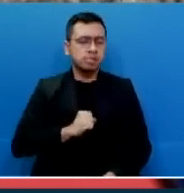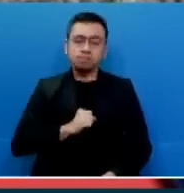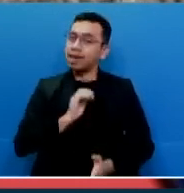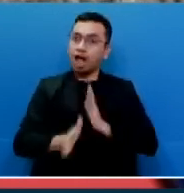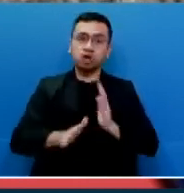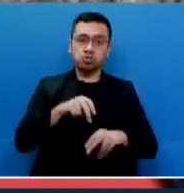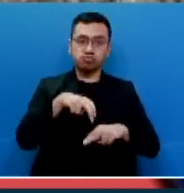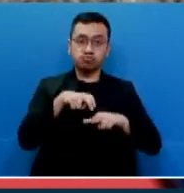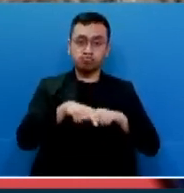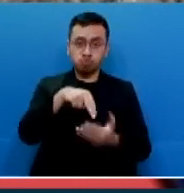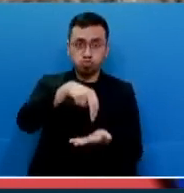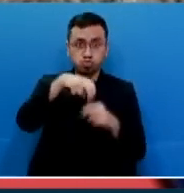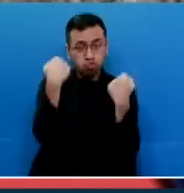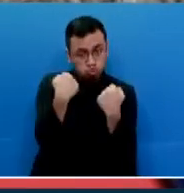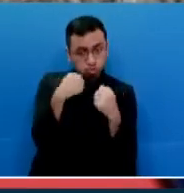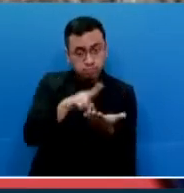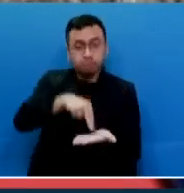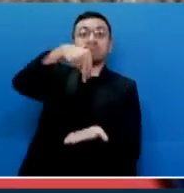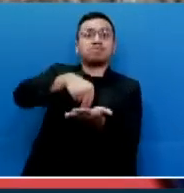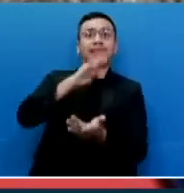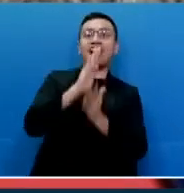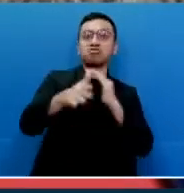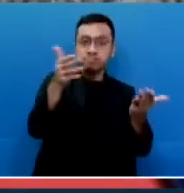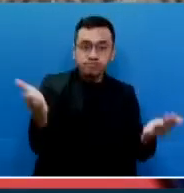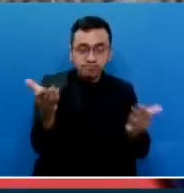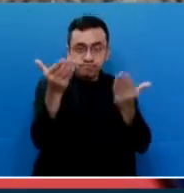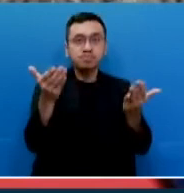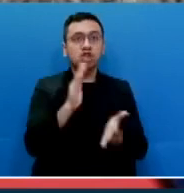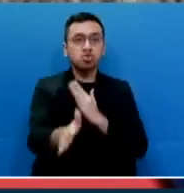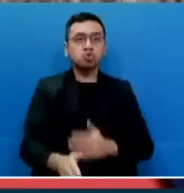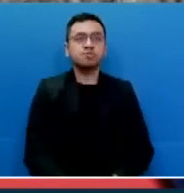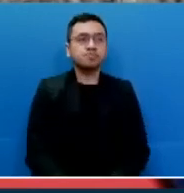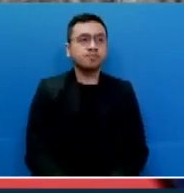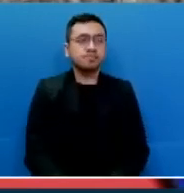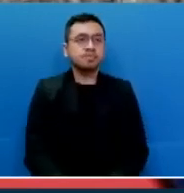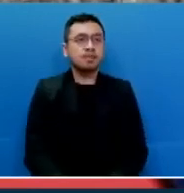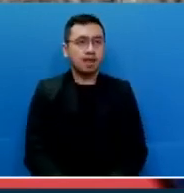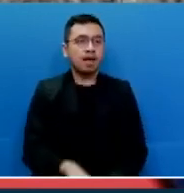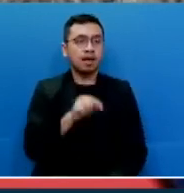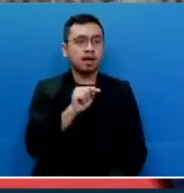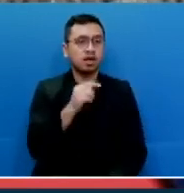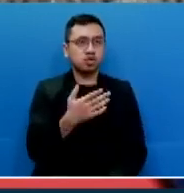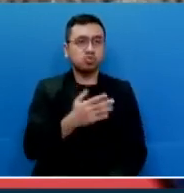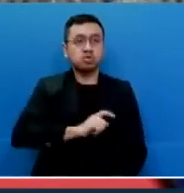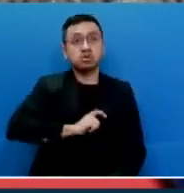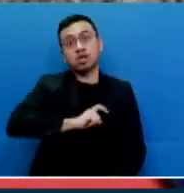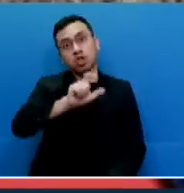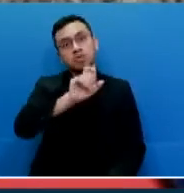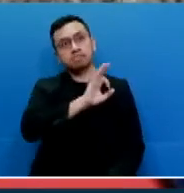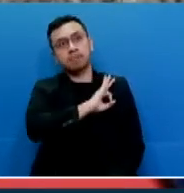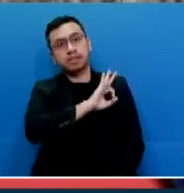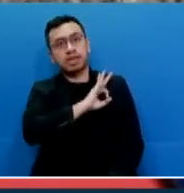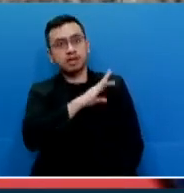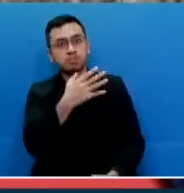lewat Gerakan tubuh Ya anda melihat ini sekedar mendukung e mendukung capres reaksi spontan mendukung capres atau karena terkait dengan